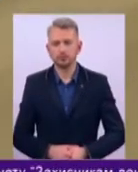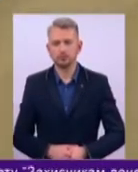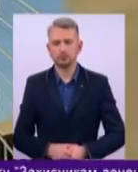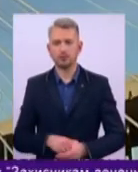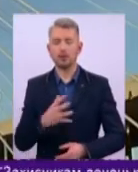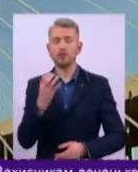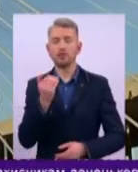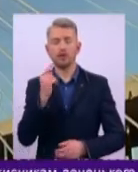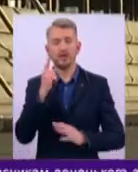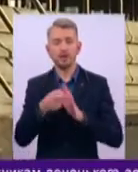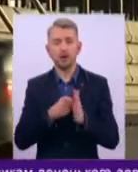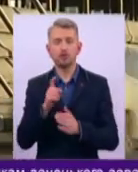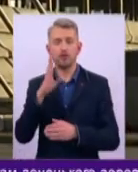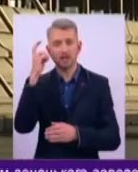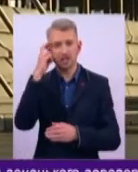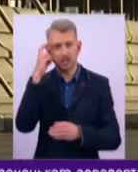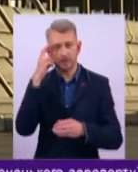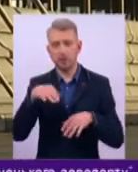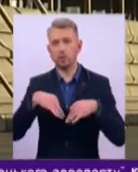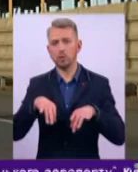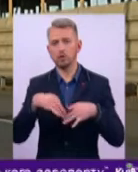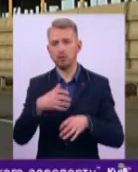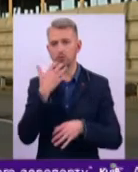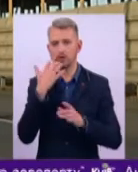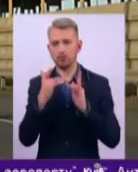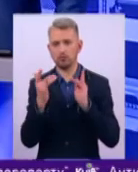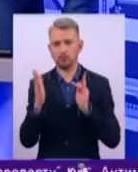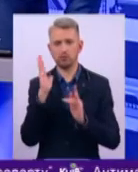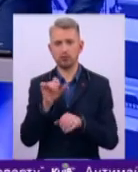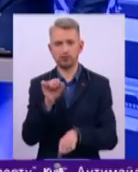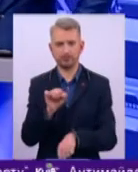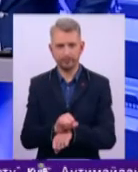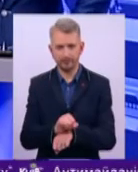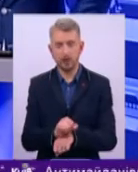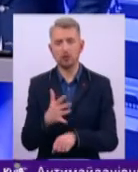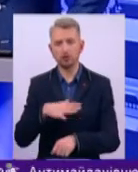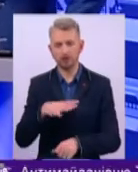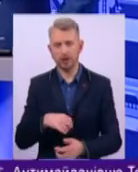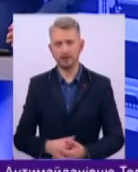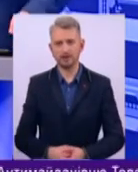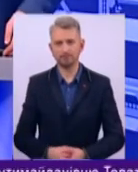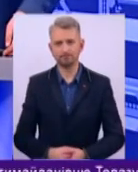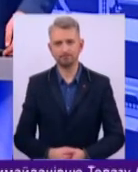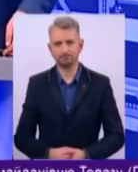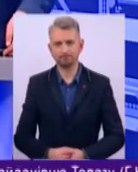Ну і ще ви дізнаєтеся, що у столиці рух транспорту Південним мостом перекриють. Дочекайтеся, не примикайте.